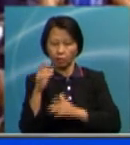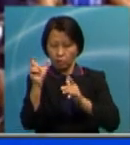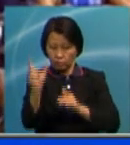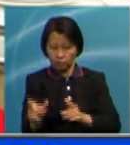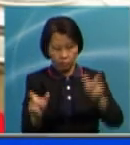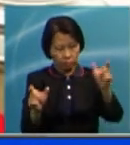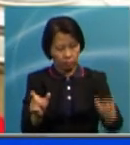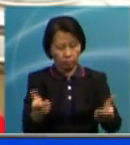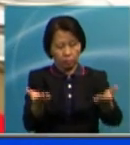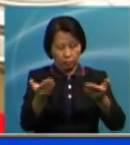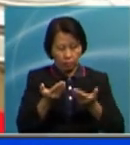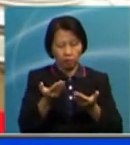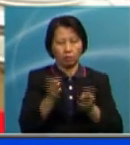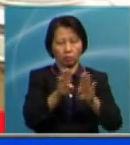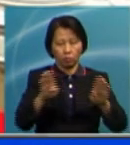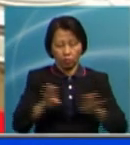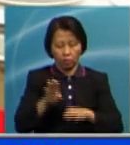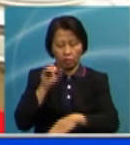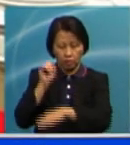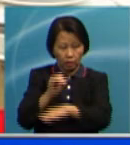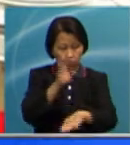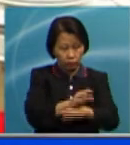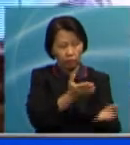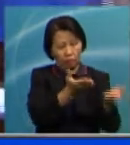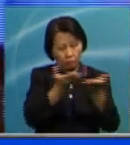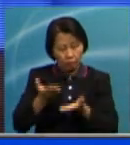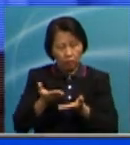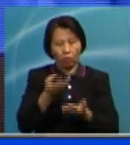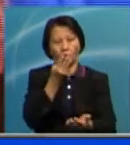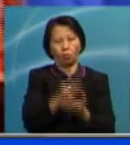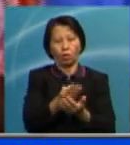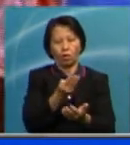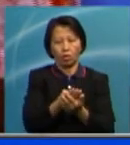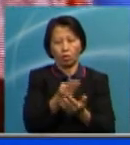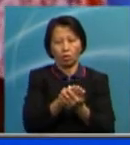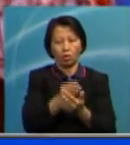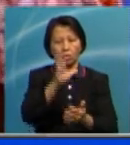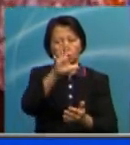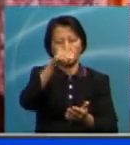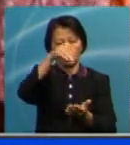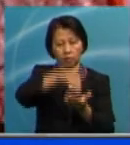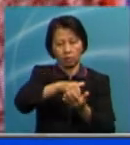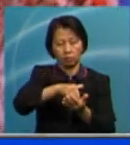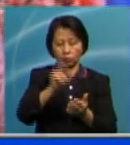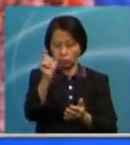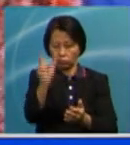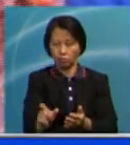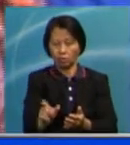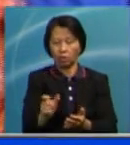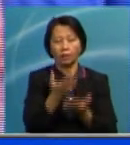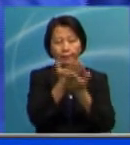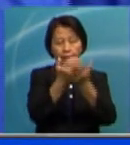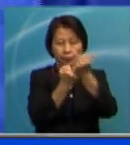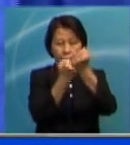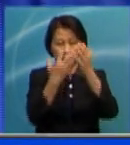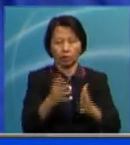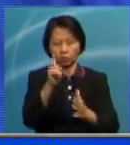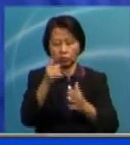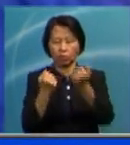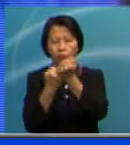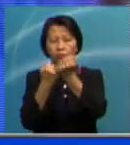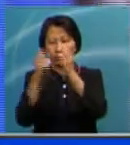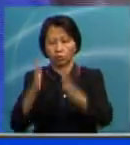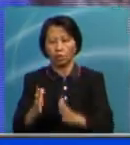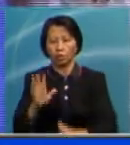mengemukakan Borang pencalonan dinasihati membawa bersama Wang pertaruhan r5000 seorang pencadang dan seorang penyokong